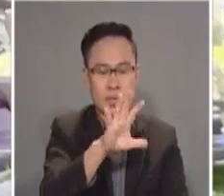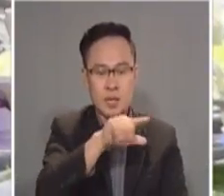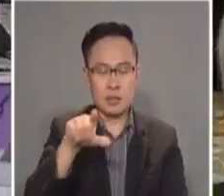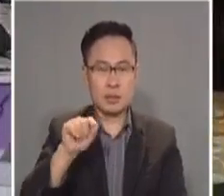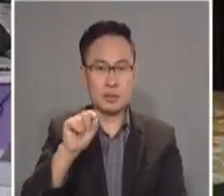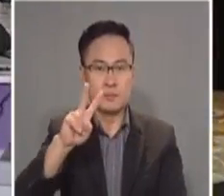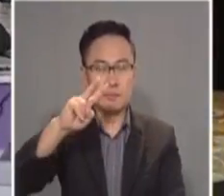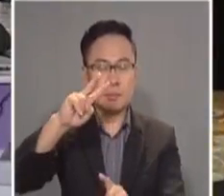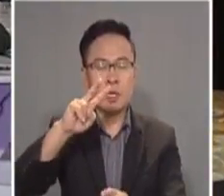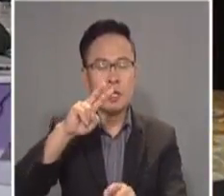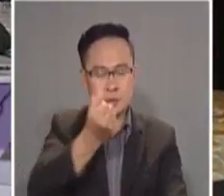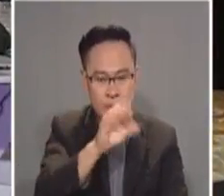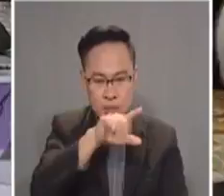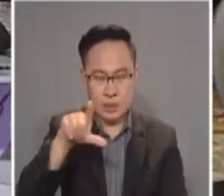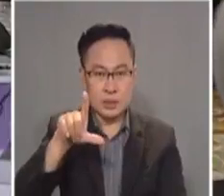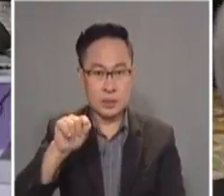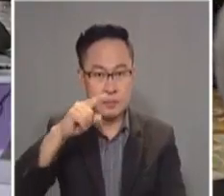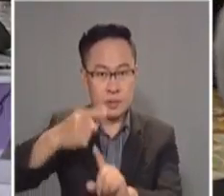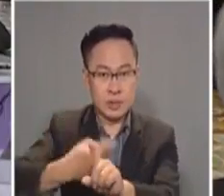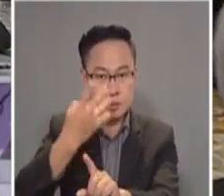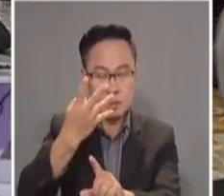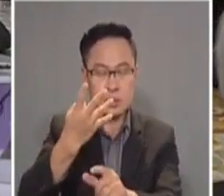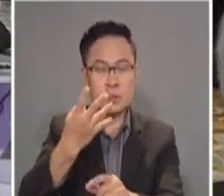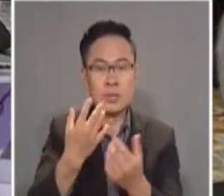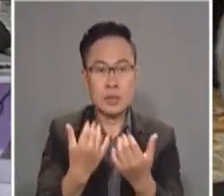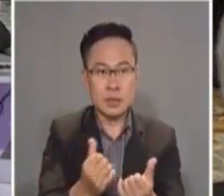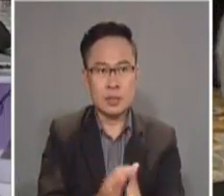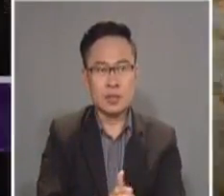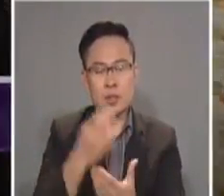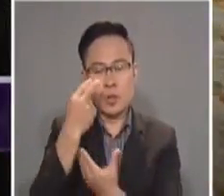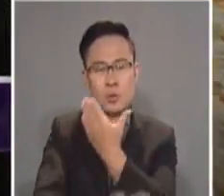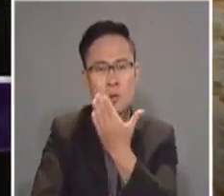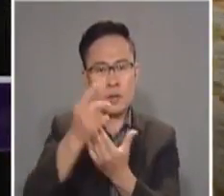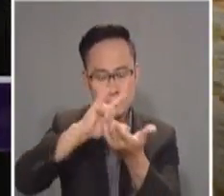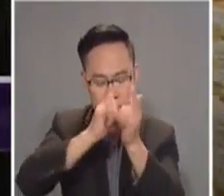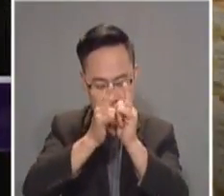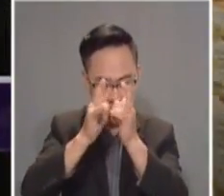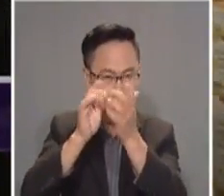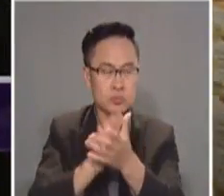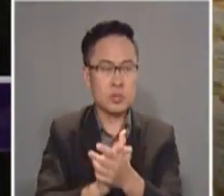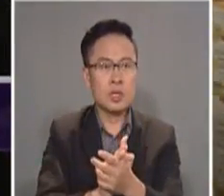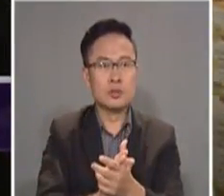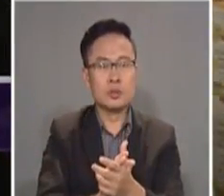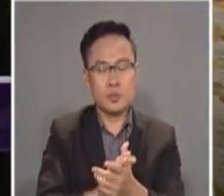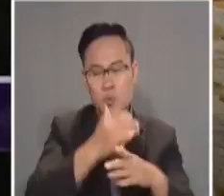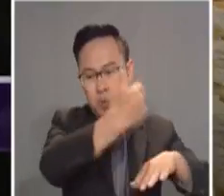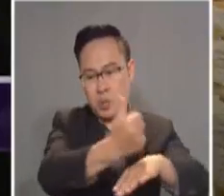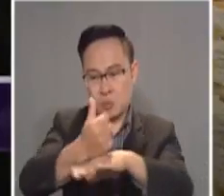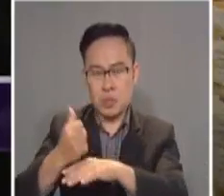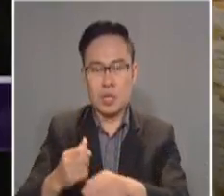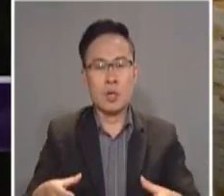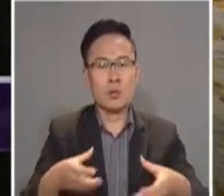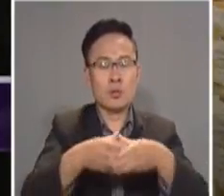นนี้ที่โรงแรมเซ็นทรัลการ์แอสเซนทันเวิลด์ที่รวบรวมผู้บริหารระดับสูงบุคคลที่มีอำนาจในการตัดสินใจขององค์กรกีฬาและ